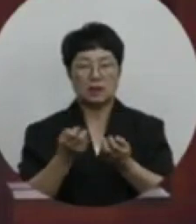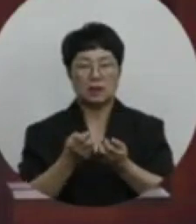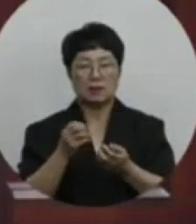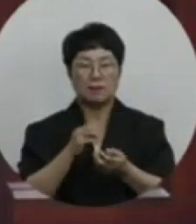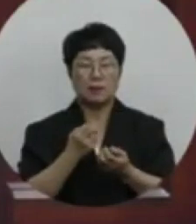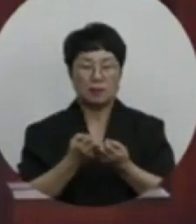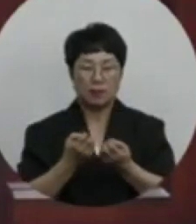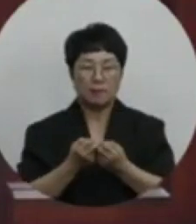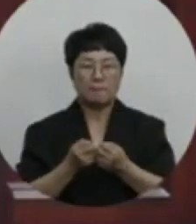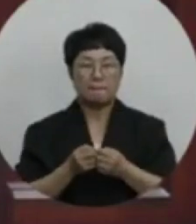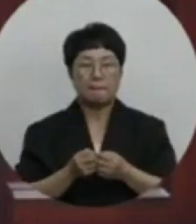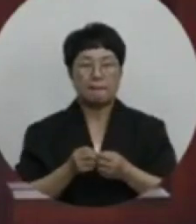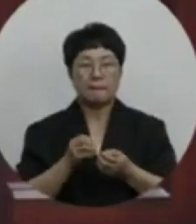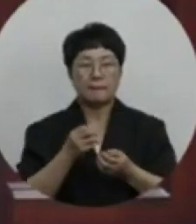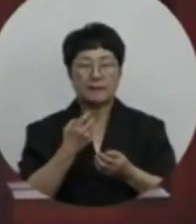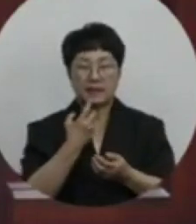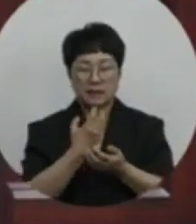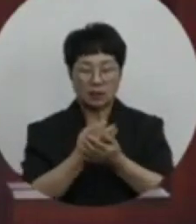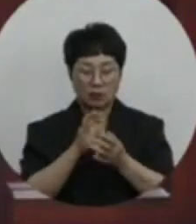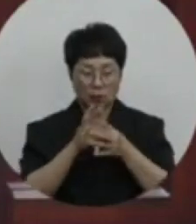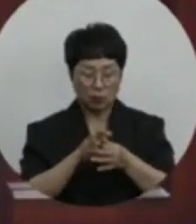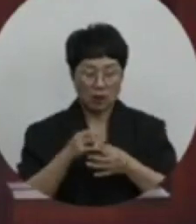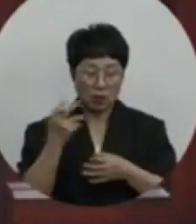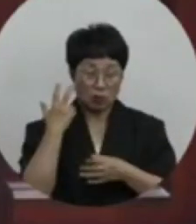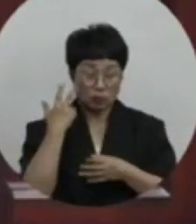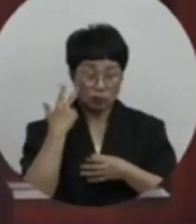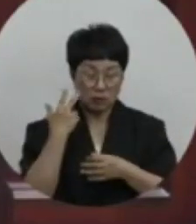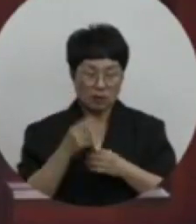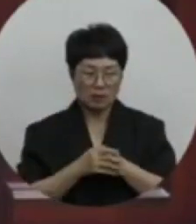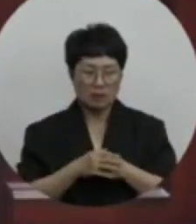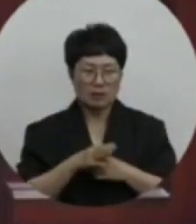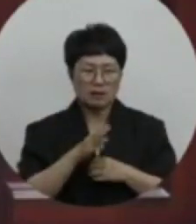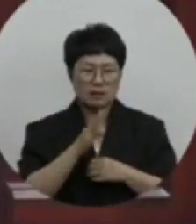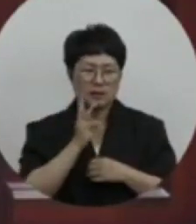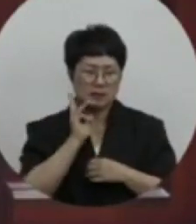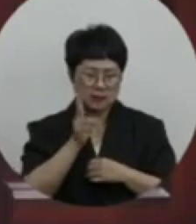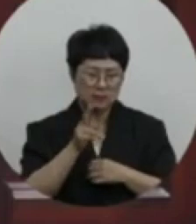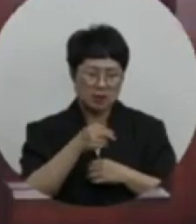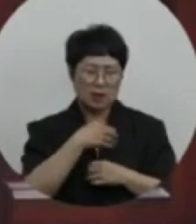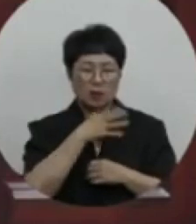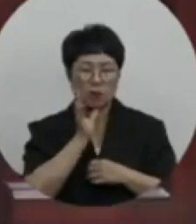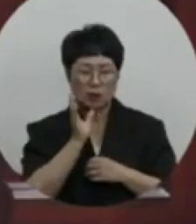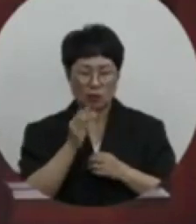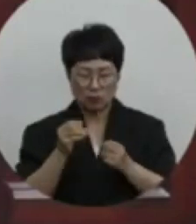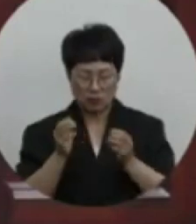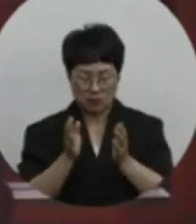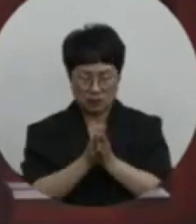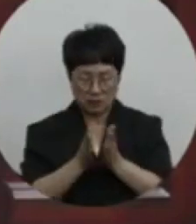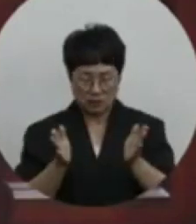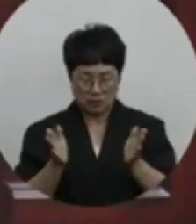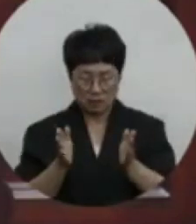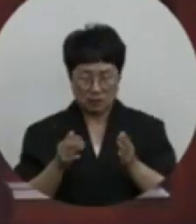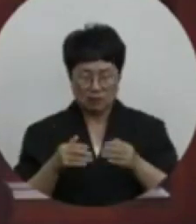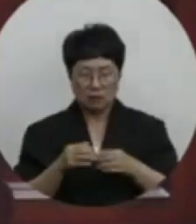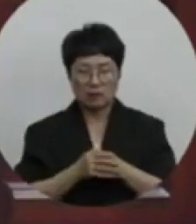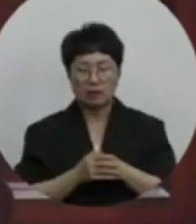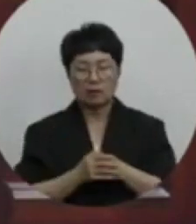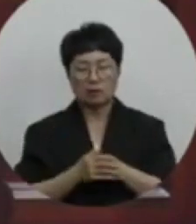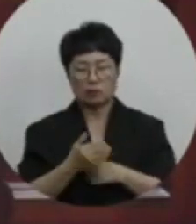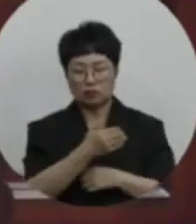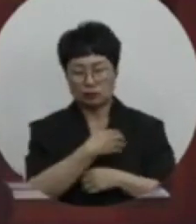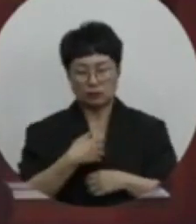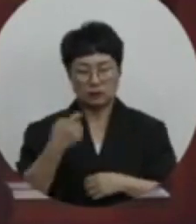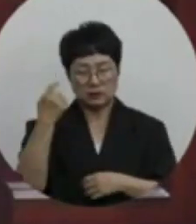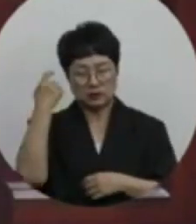통계 자료를 통해 우리는 여주시가 초고령화로 고령화 도시로 진입하여 늙어가고 있다는 사실을 충분히 인지할